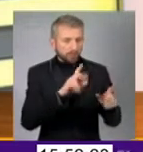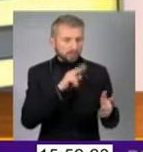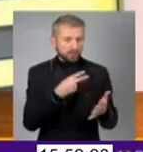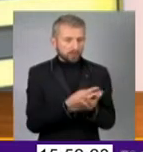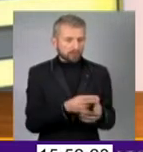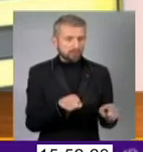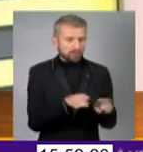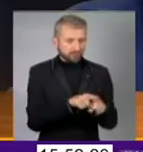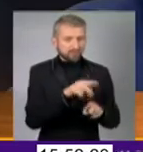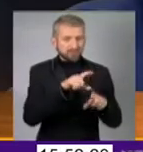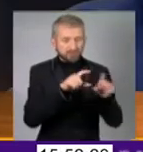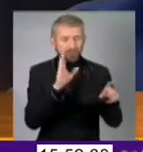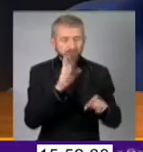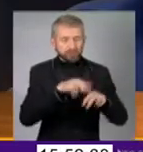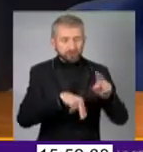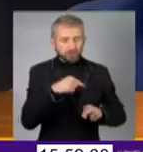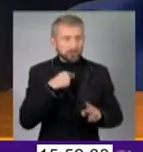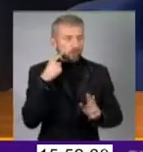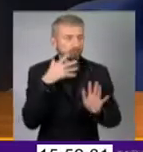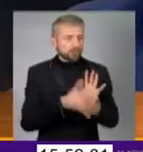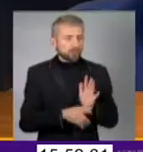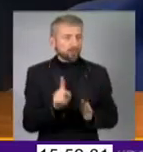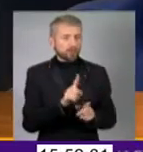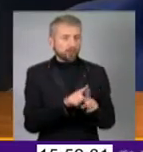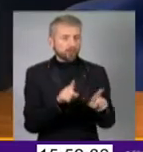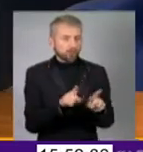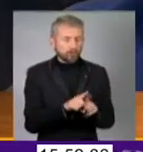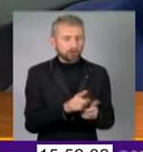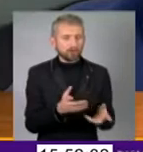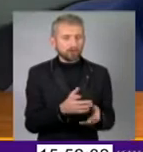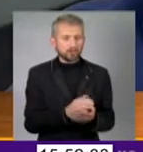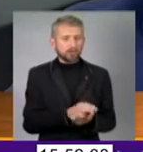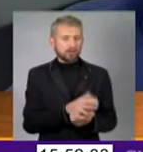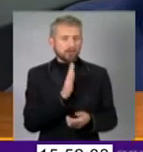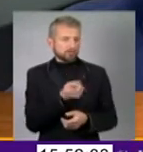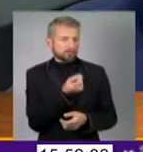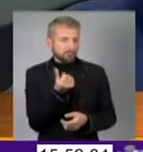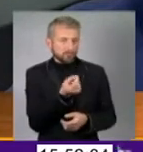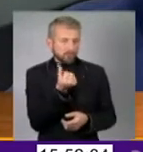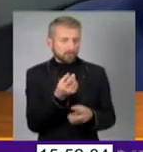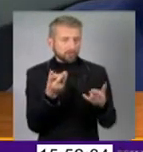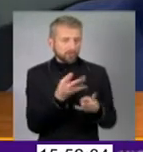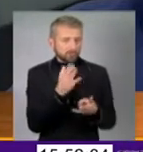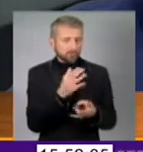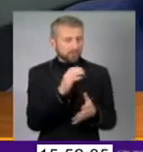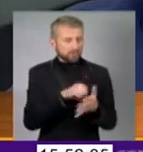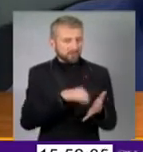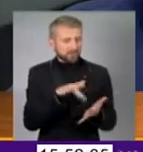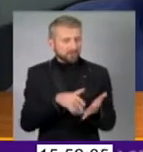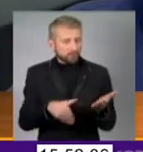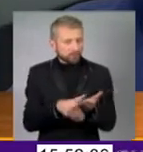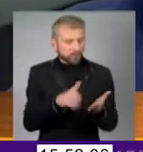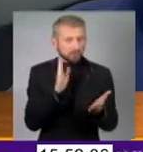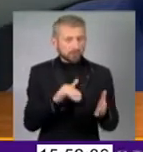заклади, але ми розуміємо для себе все одно, що такі речі треба, звичайно, треба супроводжувати від міста. Або то буде